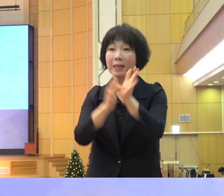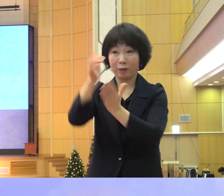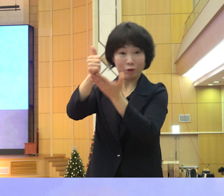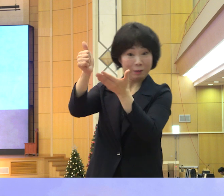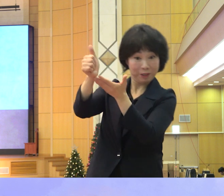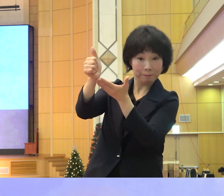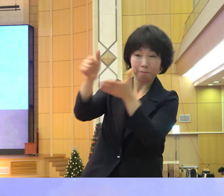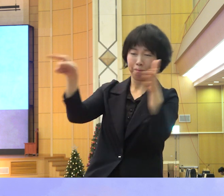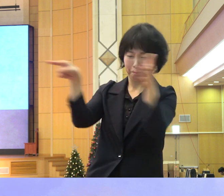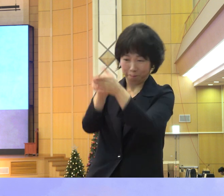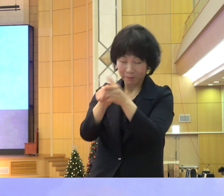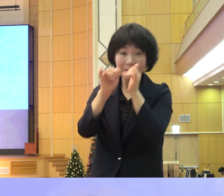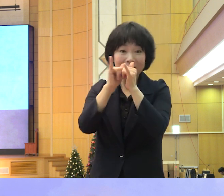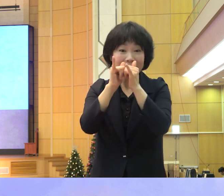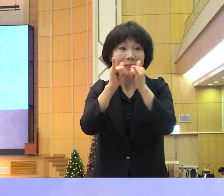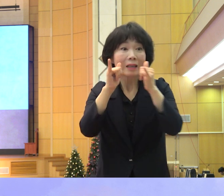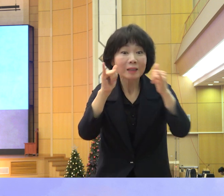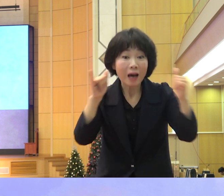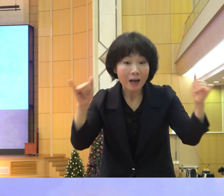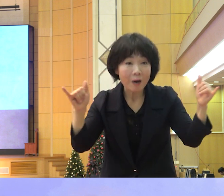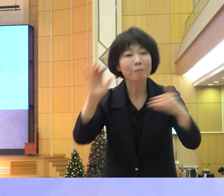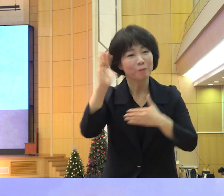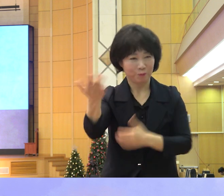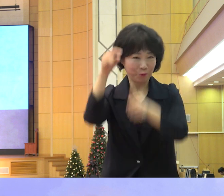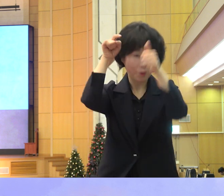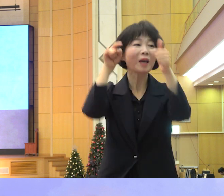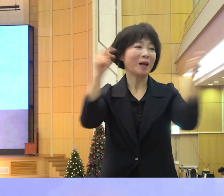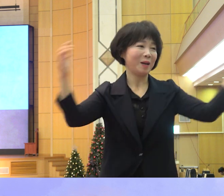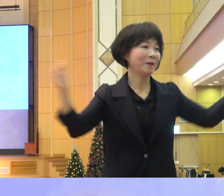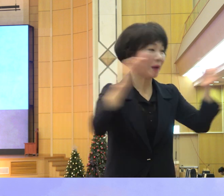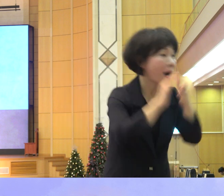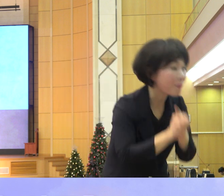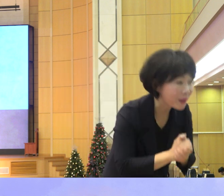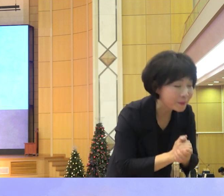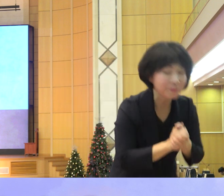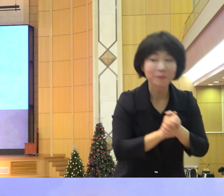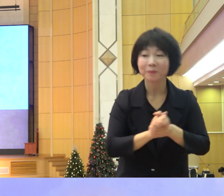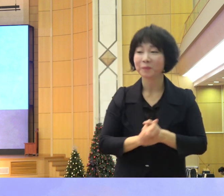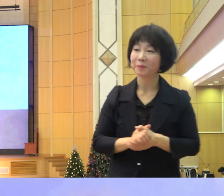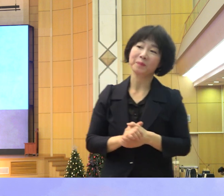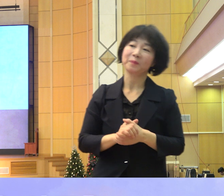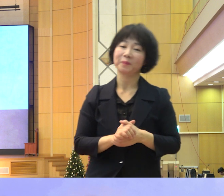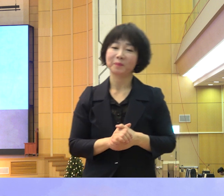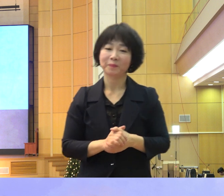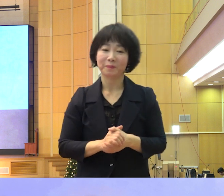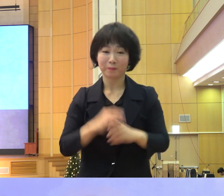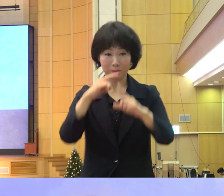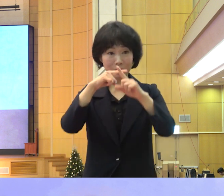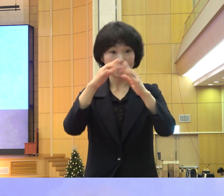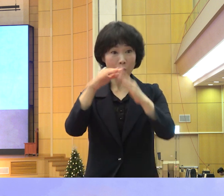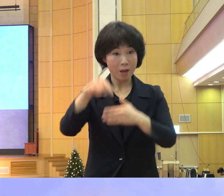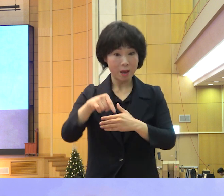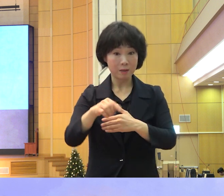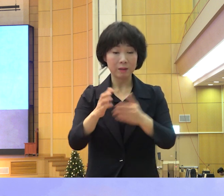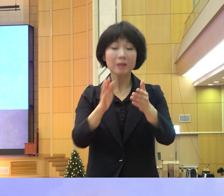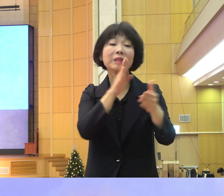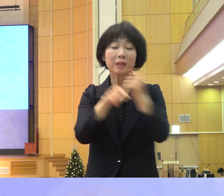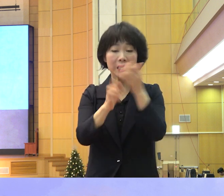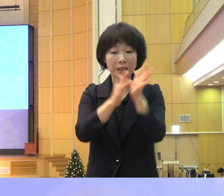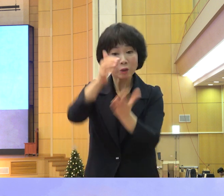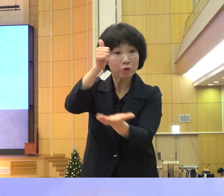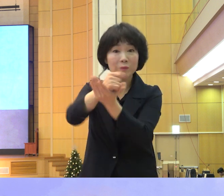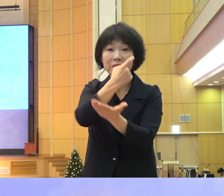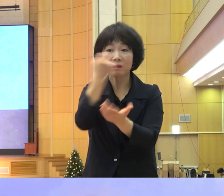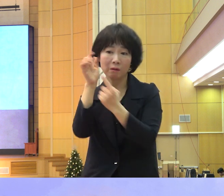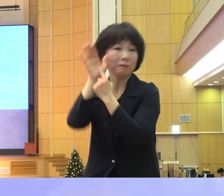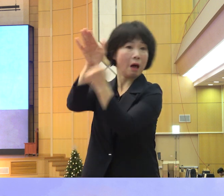예수님을 믿는 자가 되라. 진리 대신 예수님. 교회는 진리를 증거해야 돼.